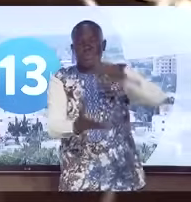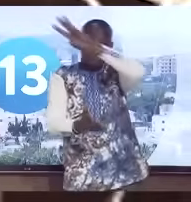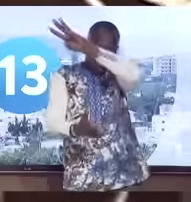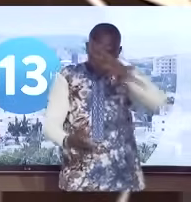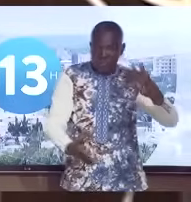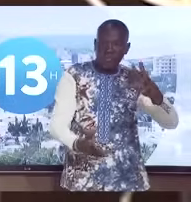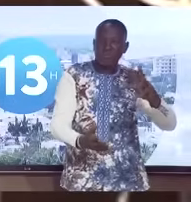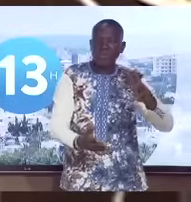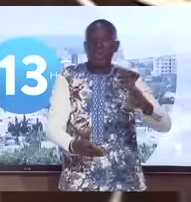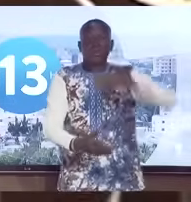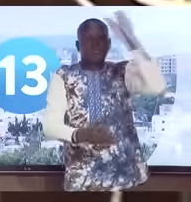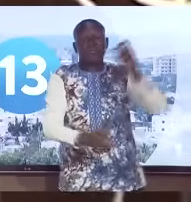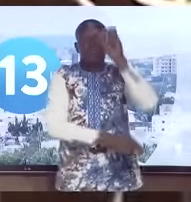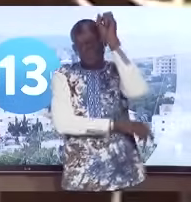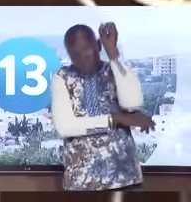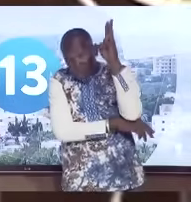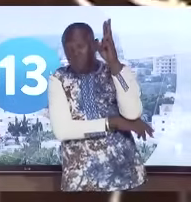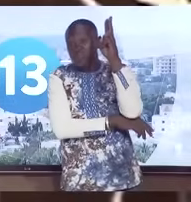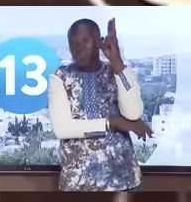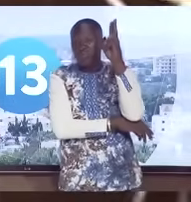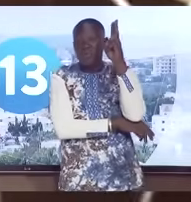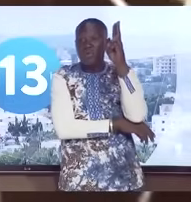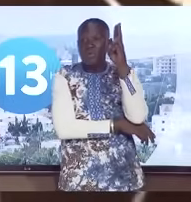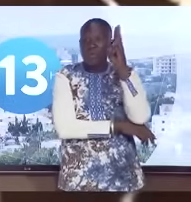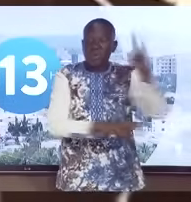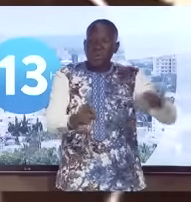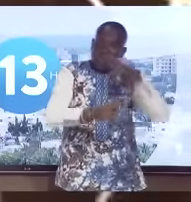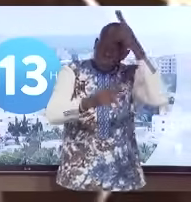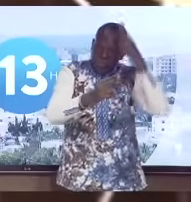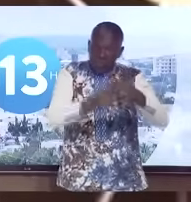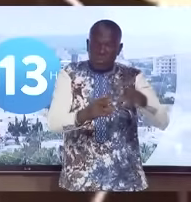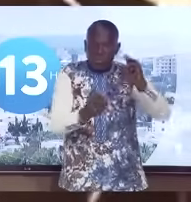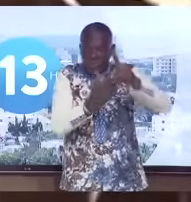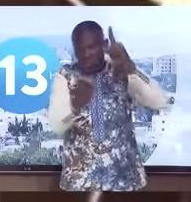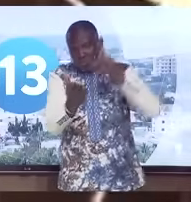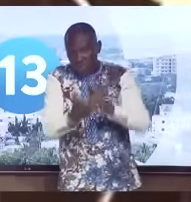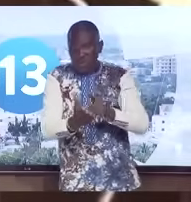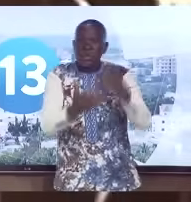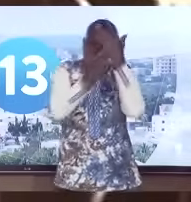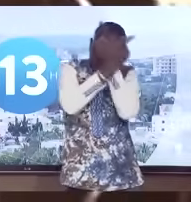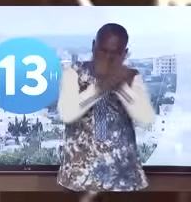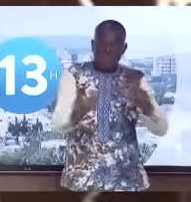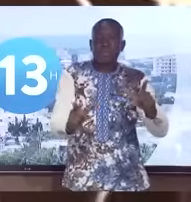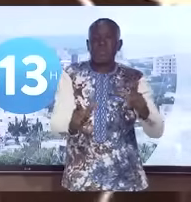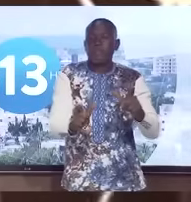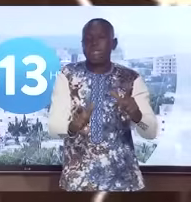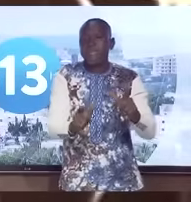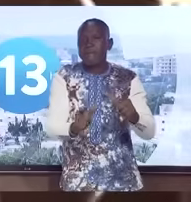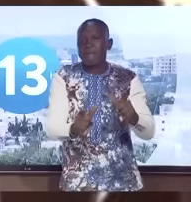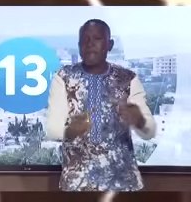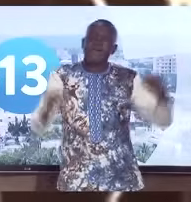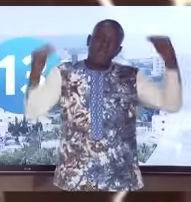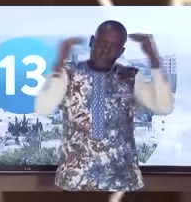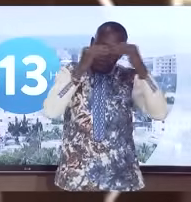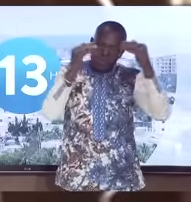1960, à 0h, au nom du droit naturel de l'homme à la liberté, à l'égalité et